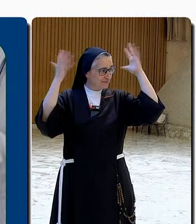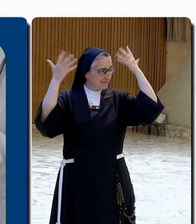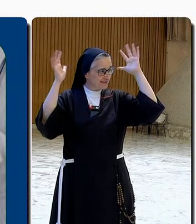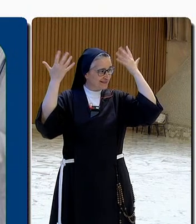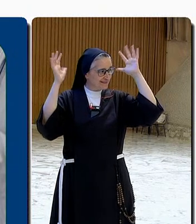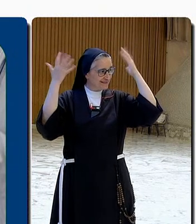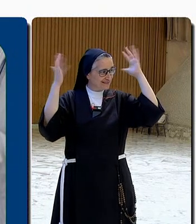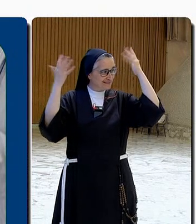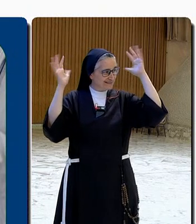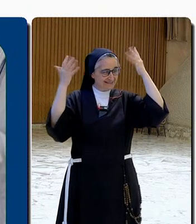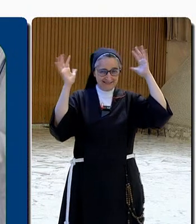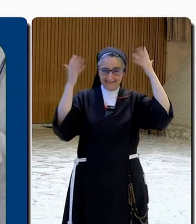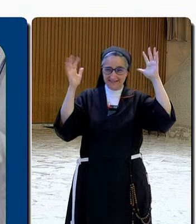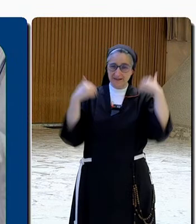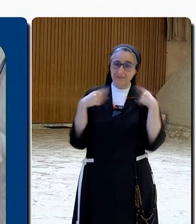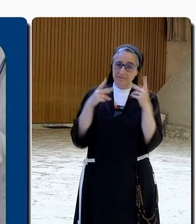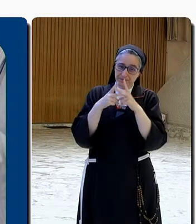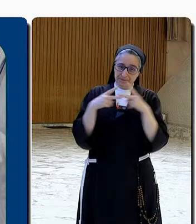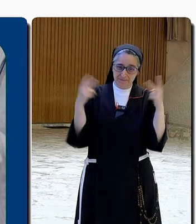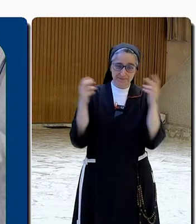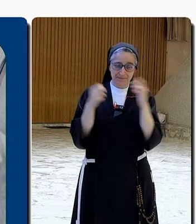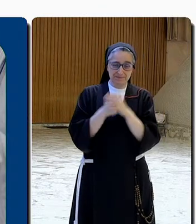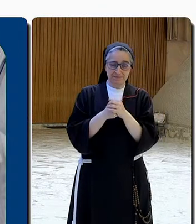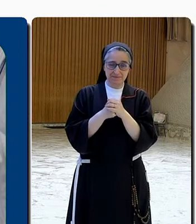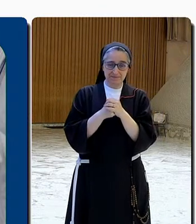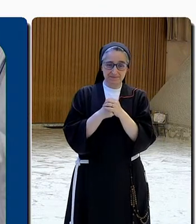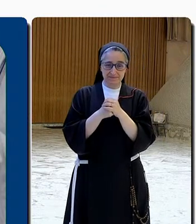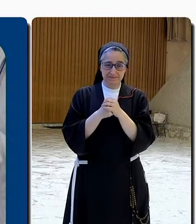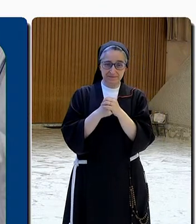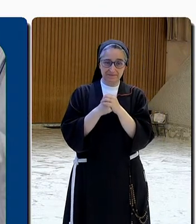Chiamo anche i panelisti, prego.